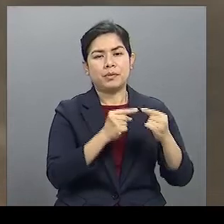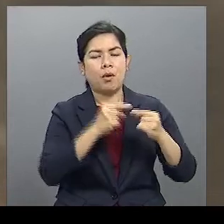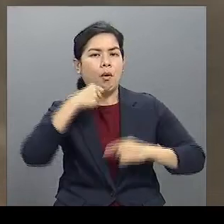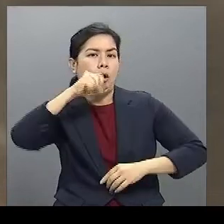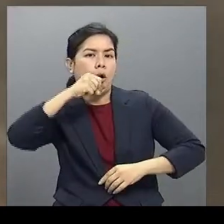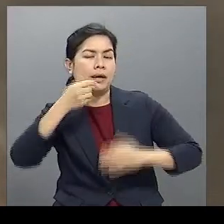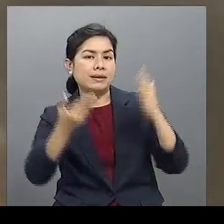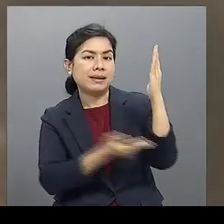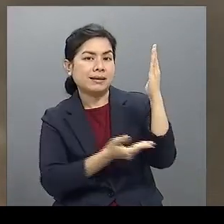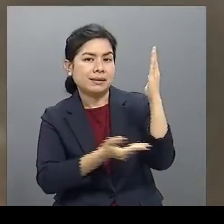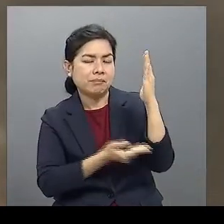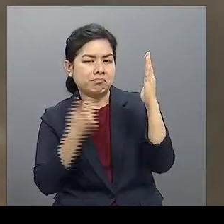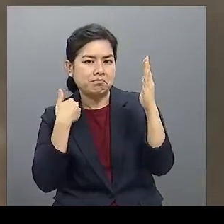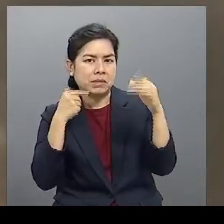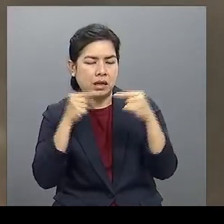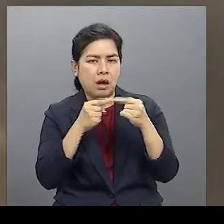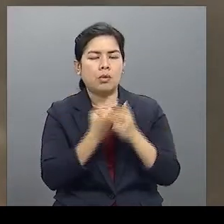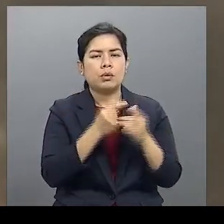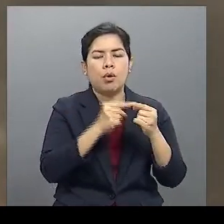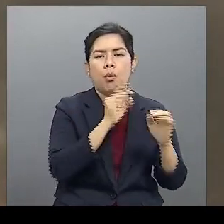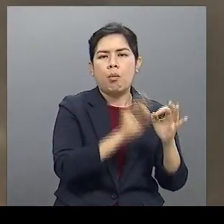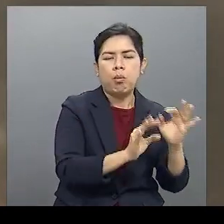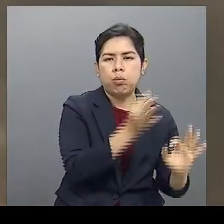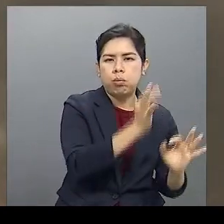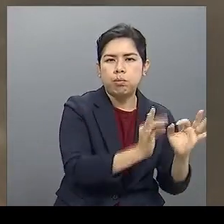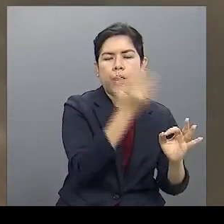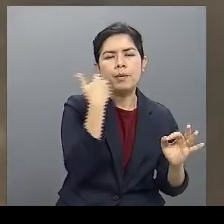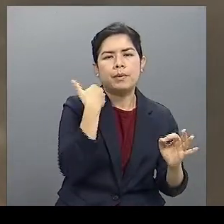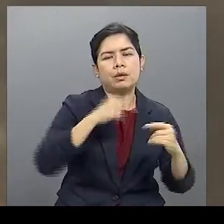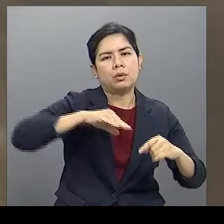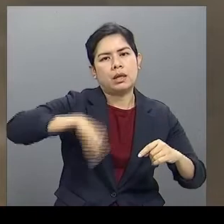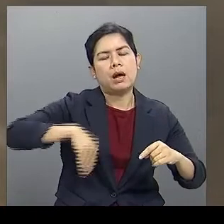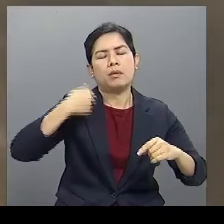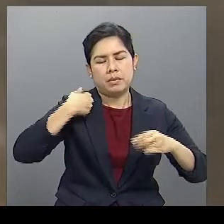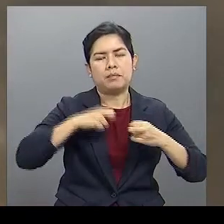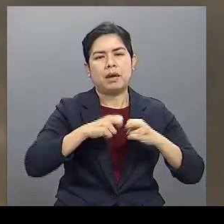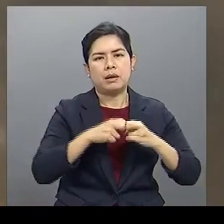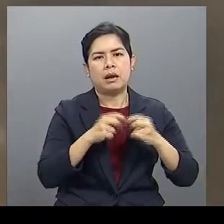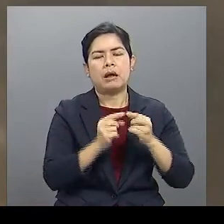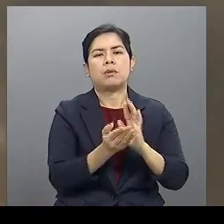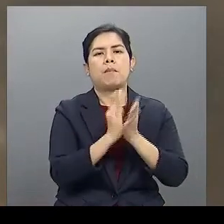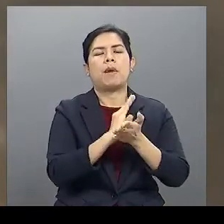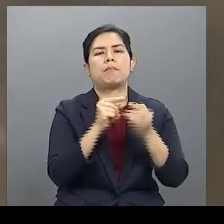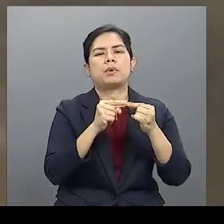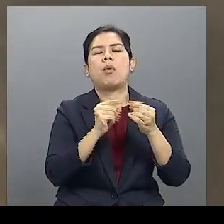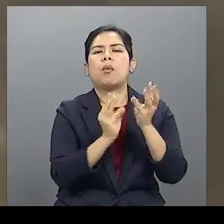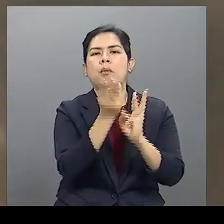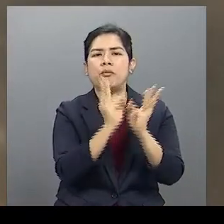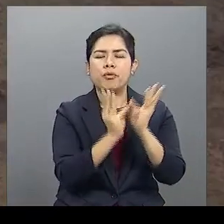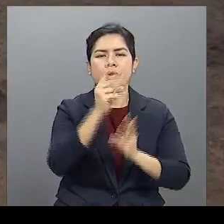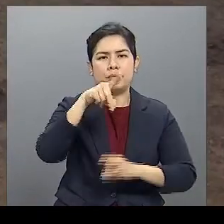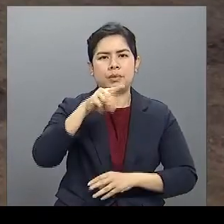สภาพพื้นที่ก็เป็นหนึ่งสาเหตุสำคัญที่ทำให้เกิดปัญหา PM 2.5 ติดตามรายงานของคุณยุทธนาอินตสอนค่ะ